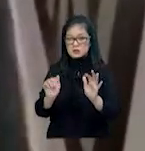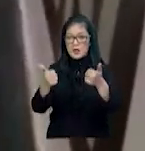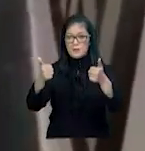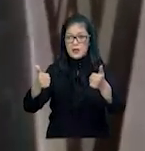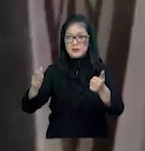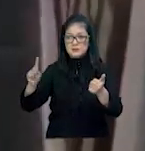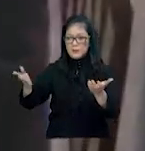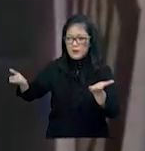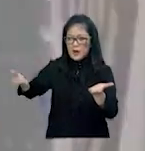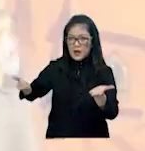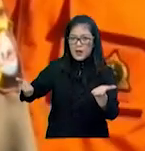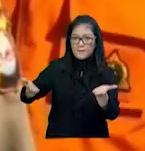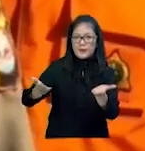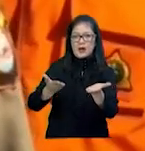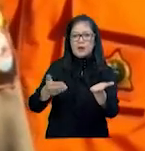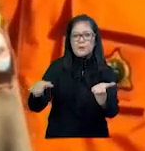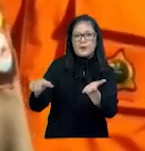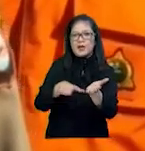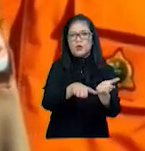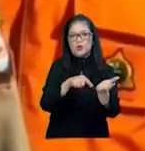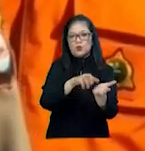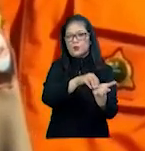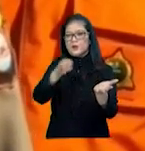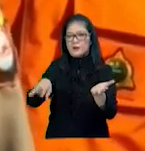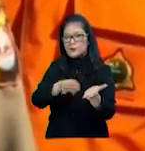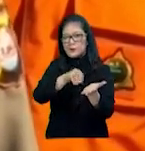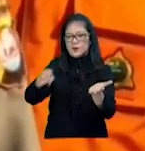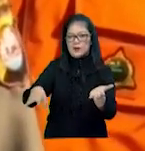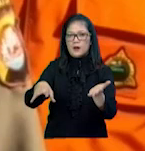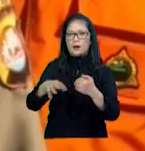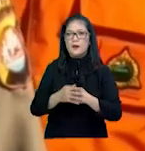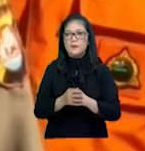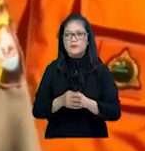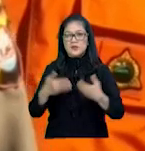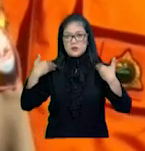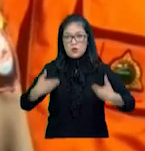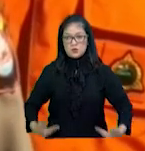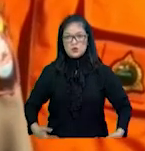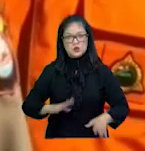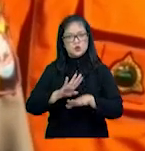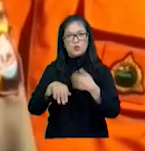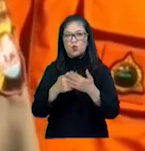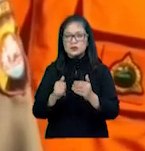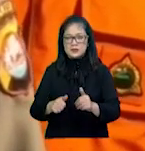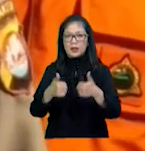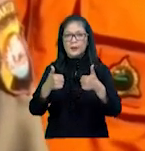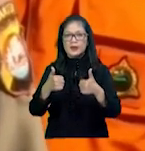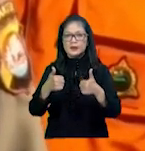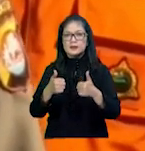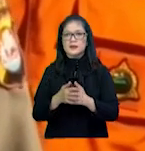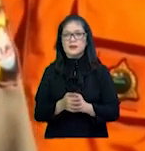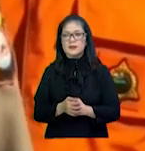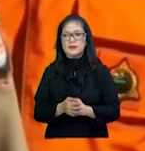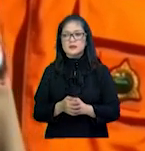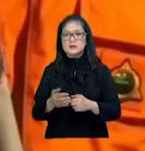melintas di sekitar lokasi. Kondisinya dalam keadaan selamat dan dievakuasi ke Anyer menggunakan kapal